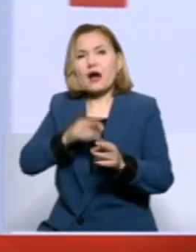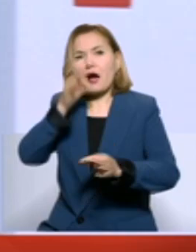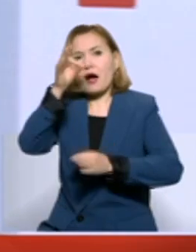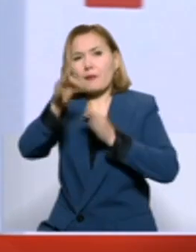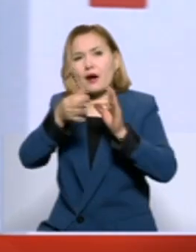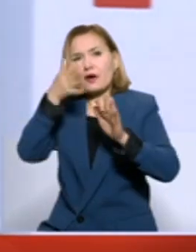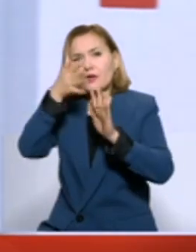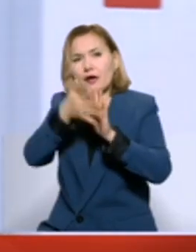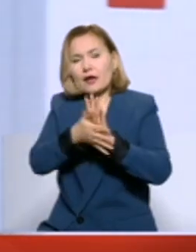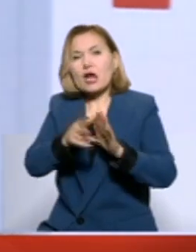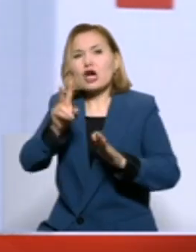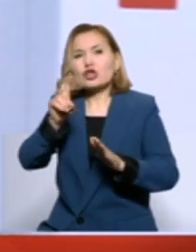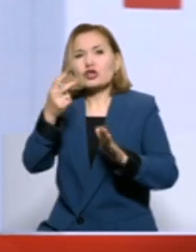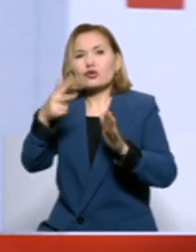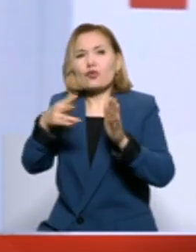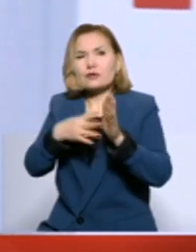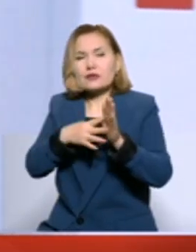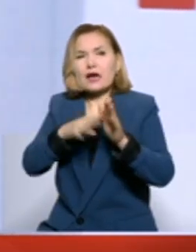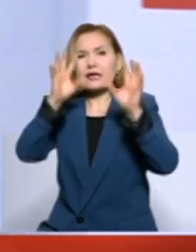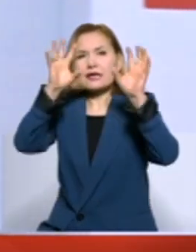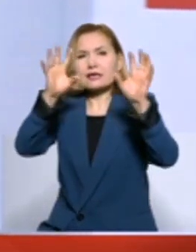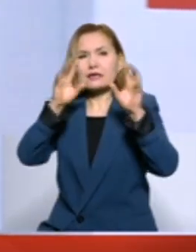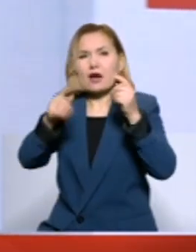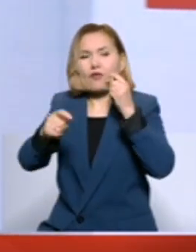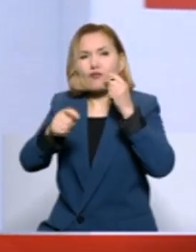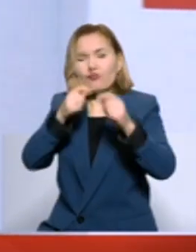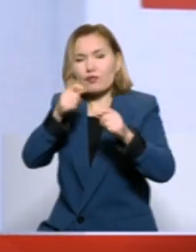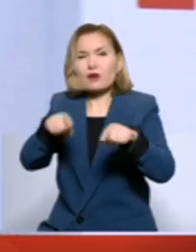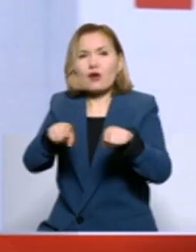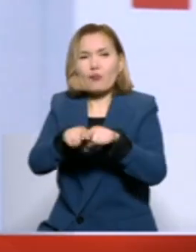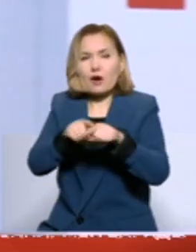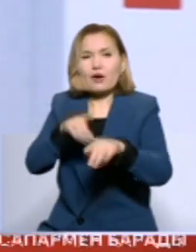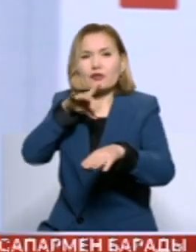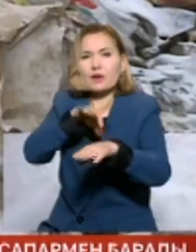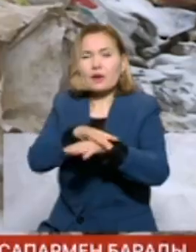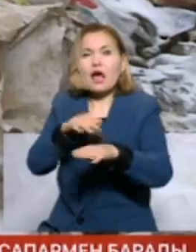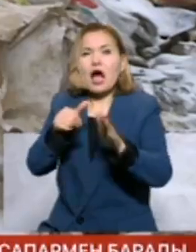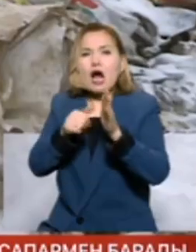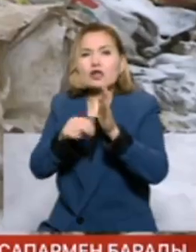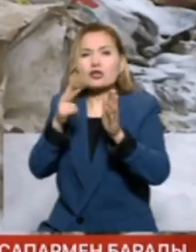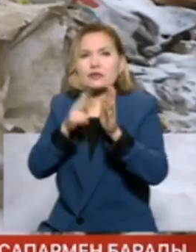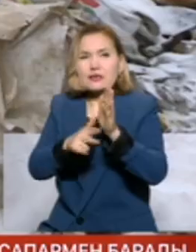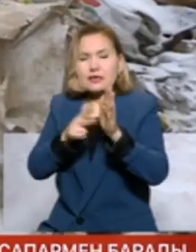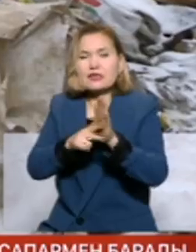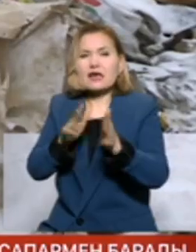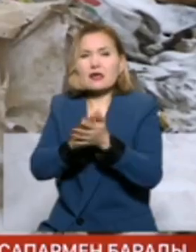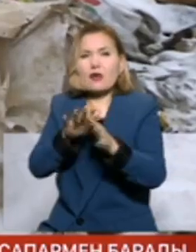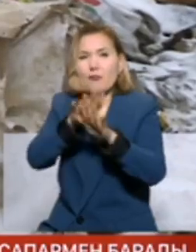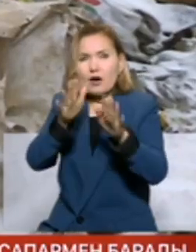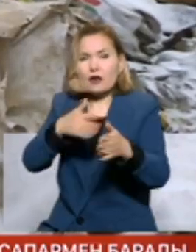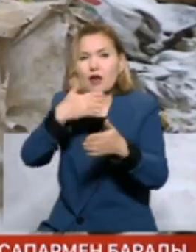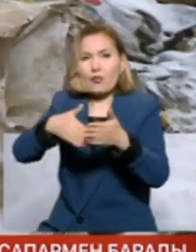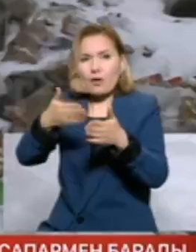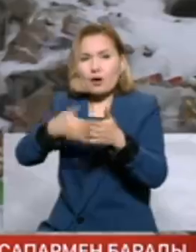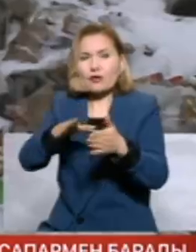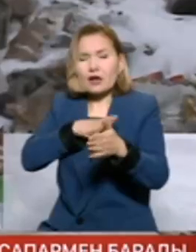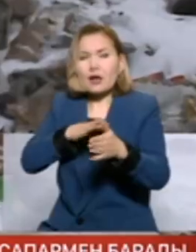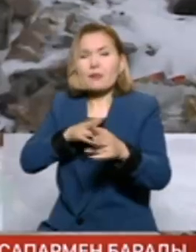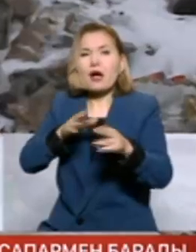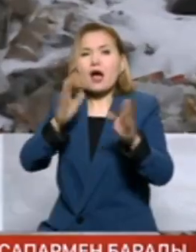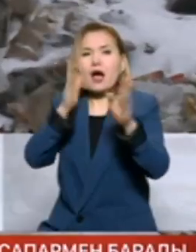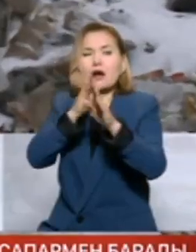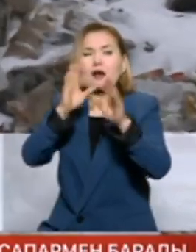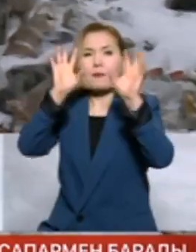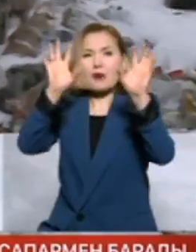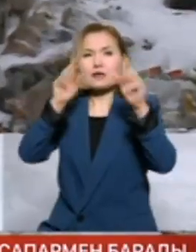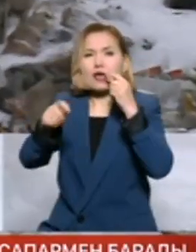мониторинг арқылы 739 заңсыз қоқыс үйінділері анықталған, соның 680-і жойылды. Экологиялық заң талаптарын бұзған 50-ден